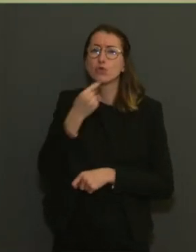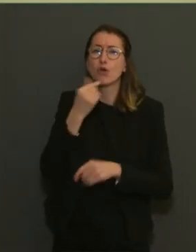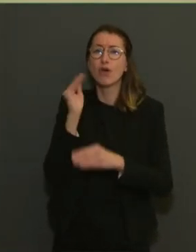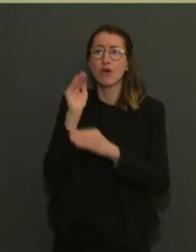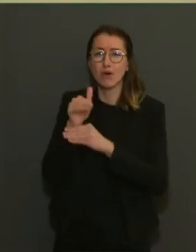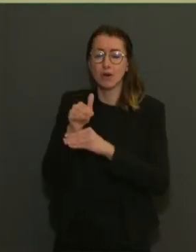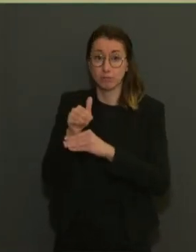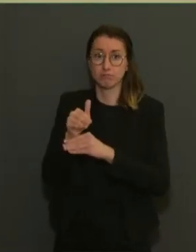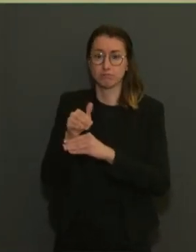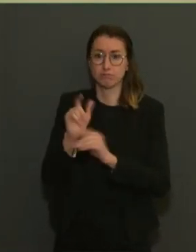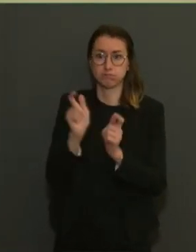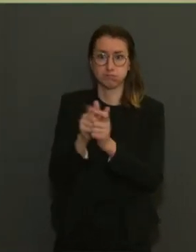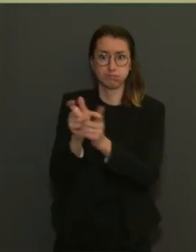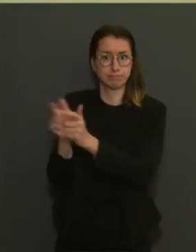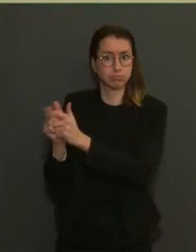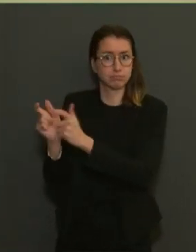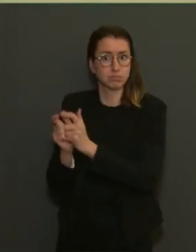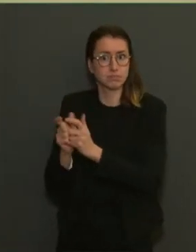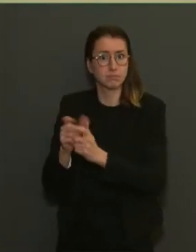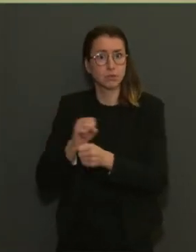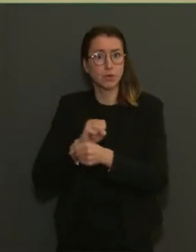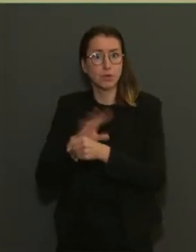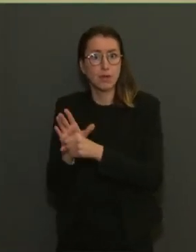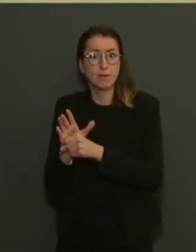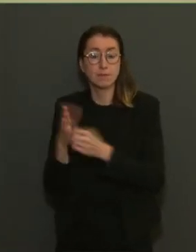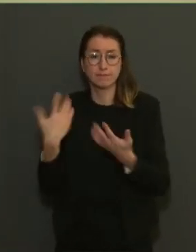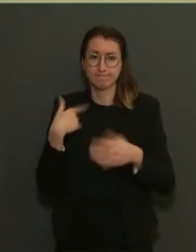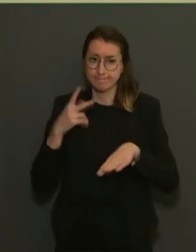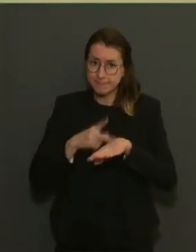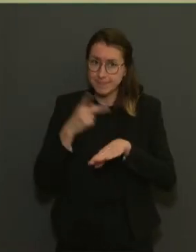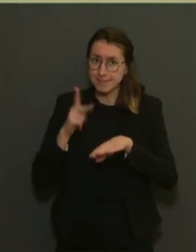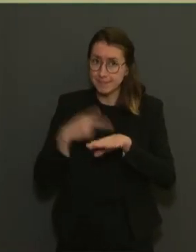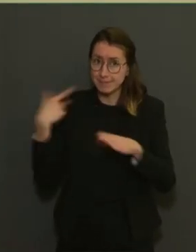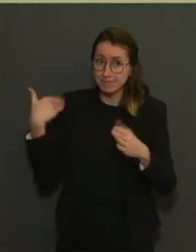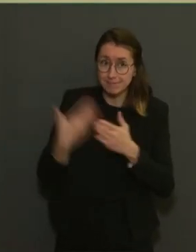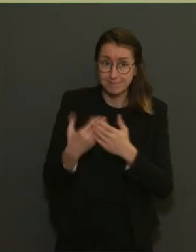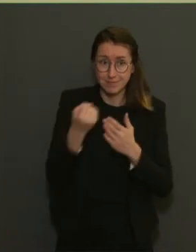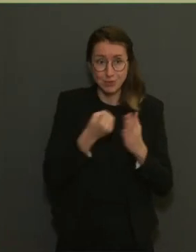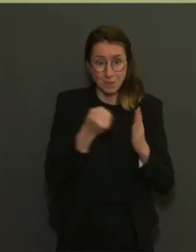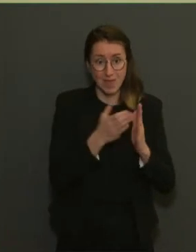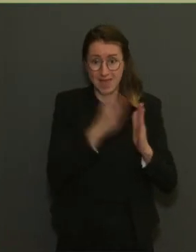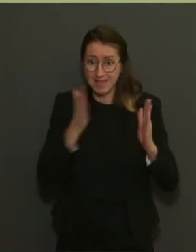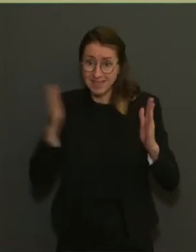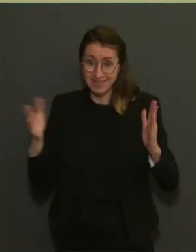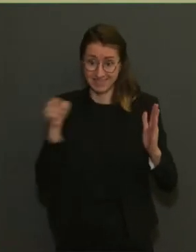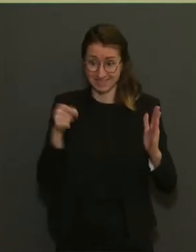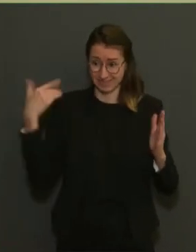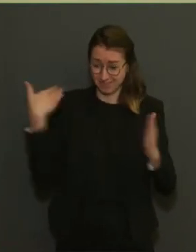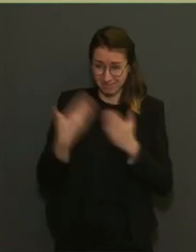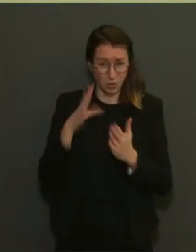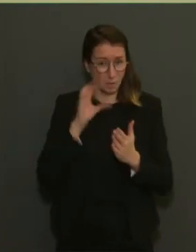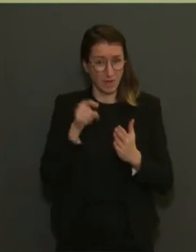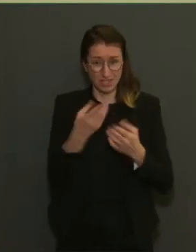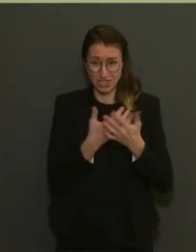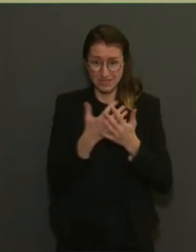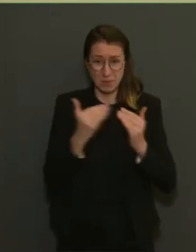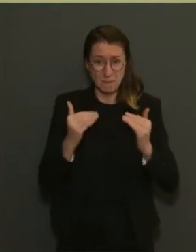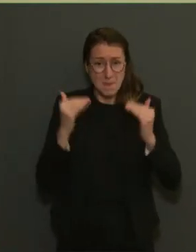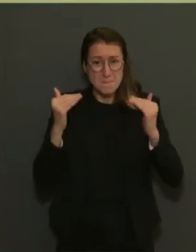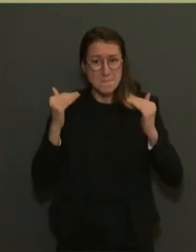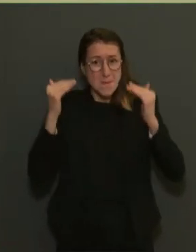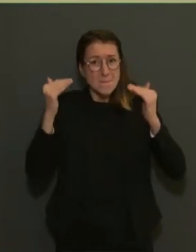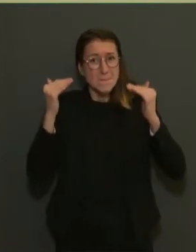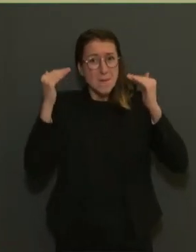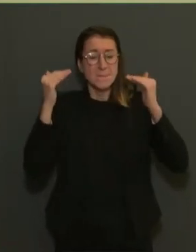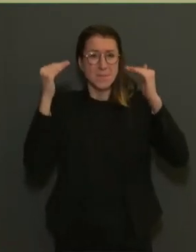peu près d'une semaine à l'autre. Par contre, le nombre de cas positifs chez les gens de moins de 20